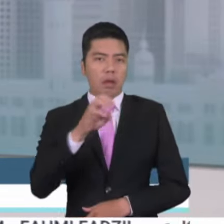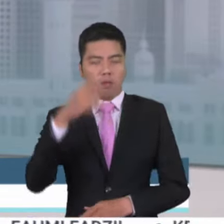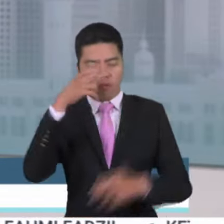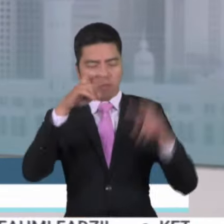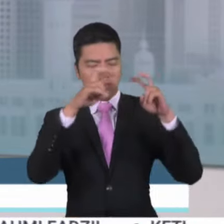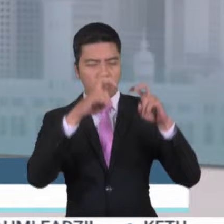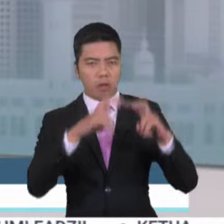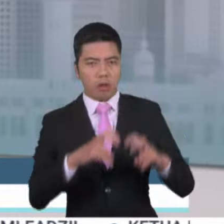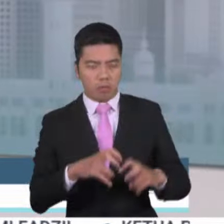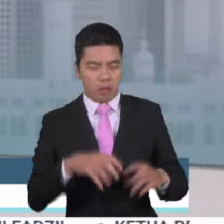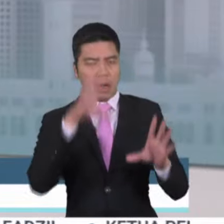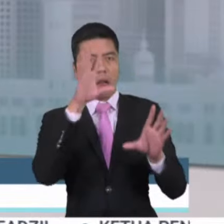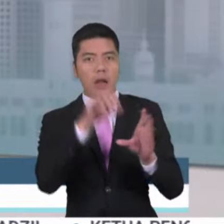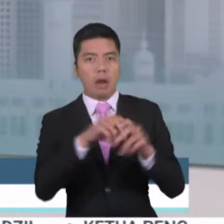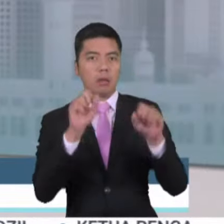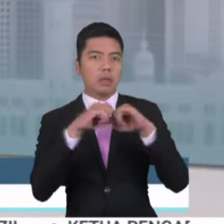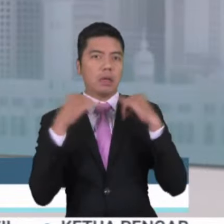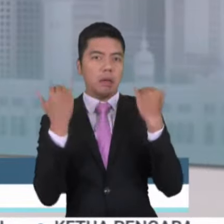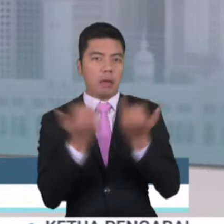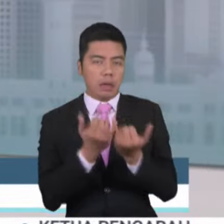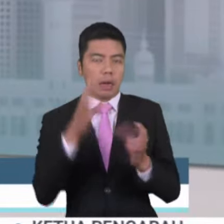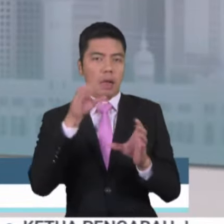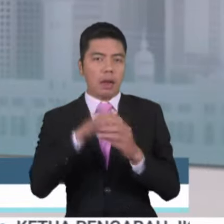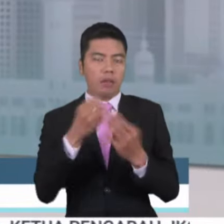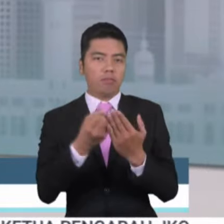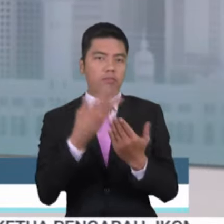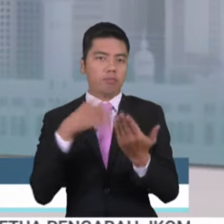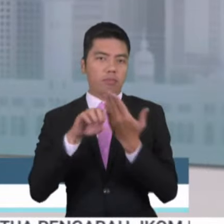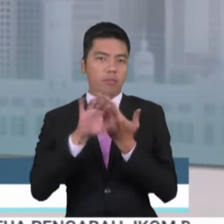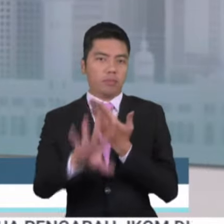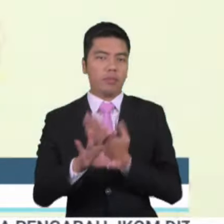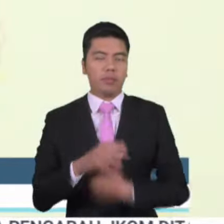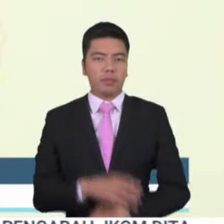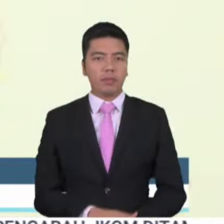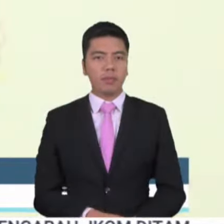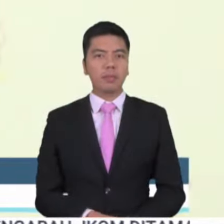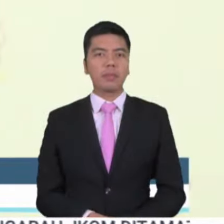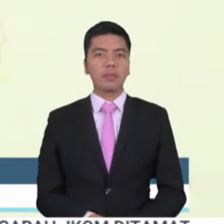memantau kandungan berkaitan organisasi itu di media sosial.